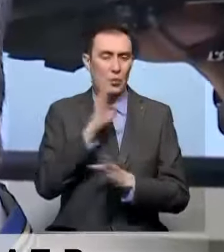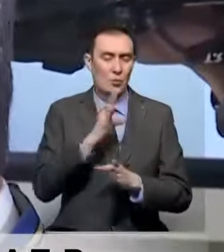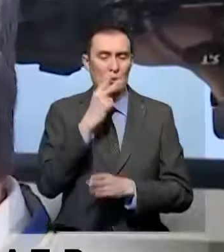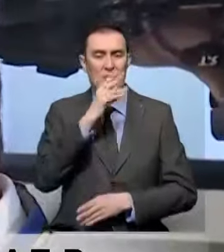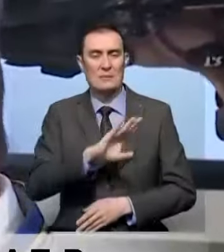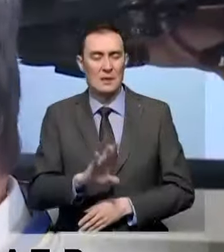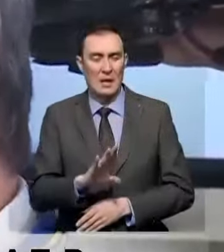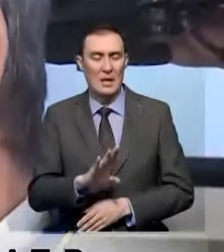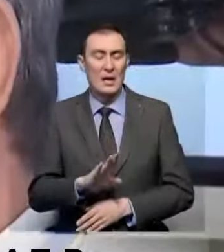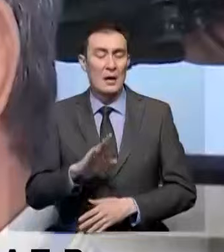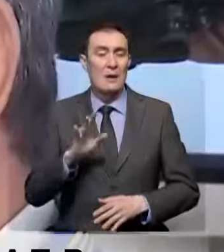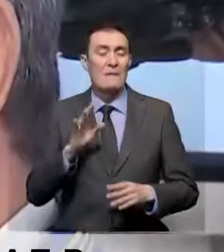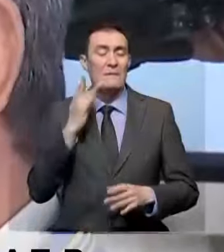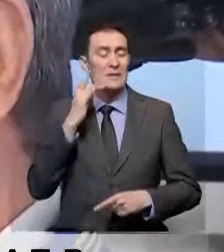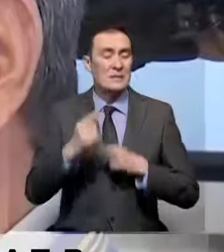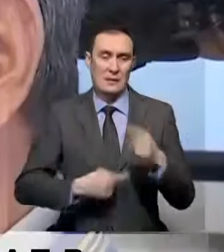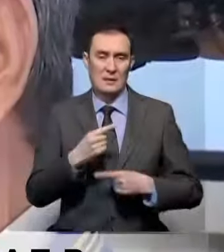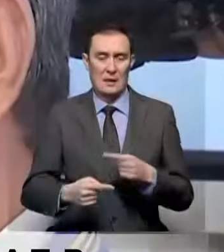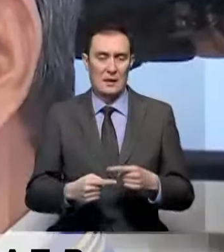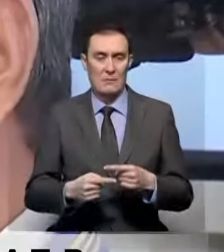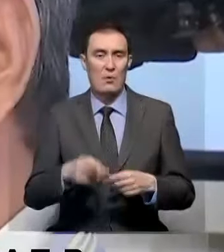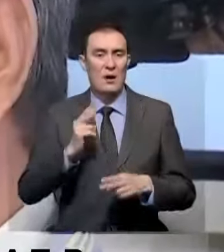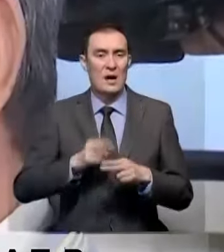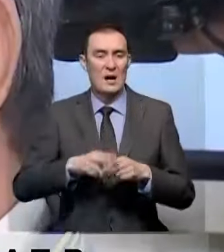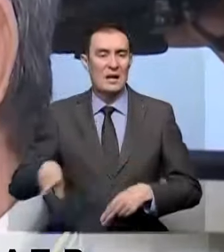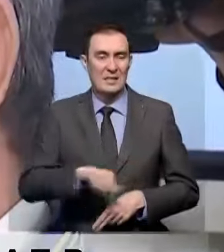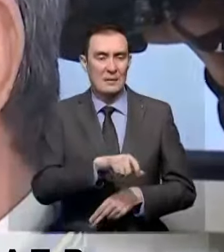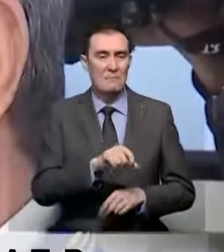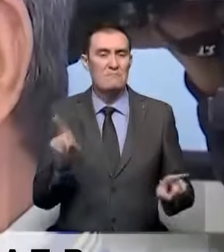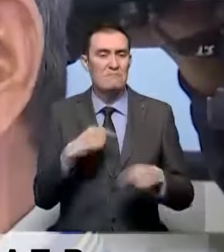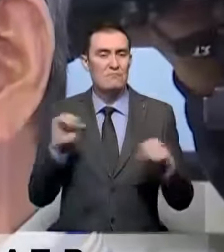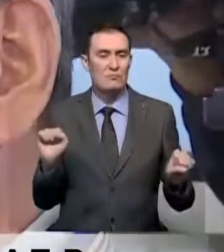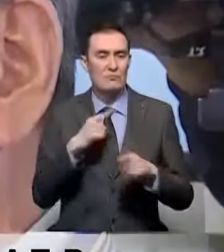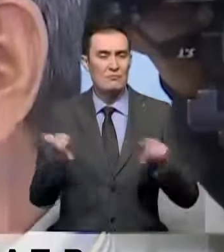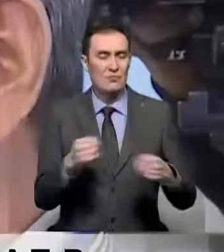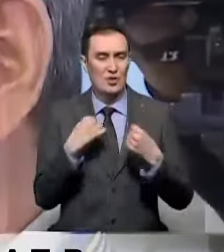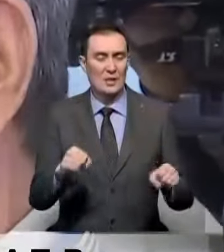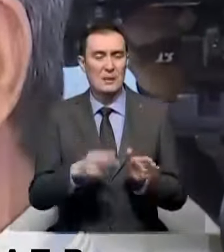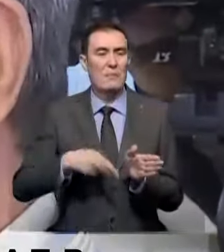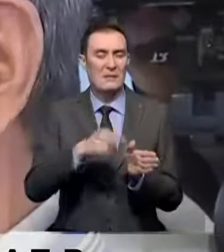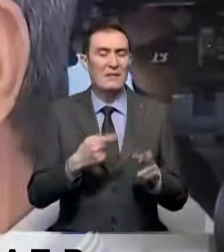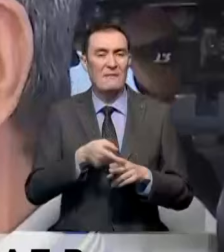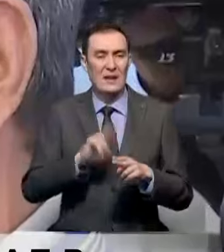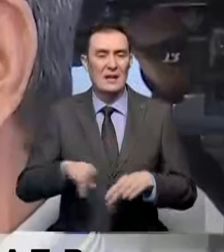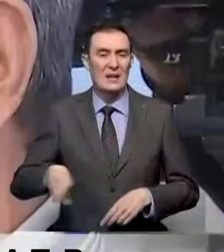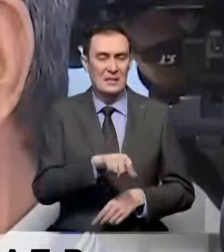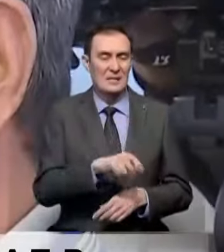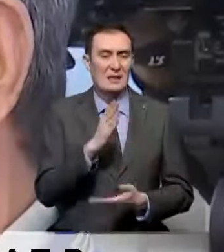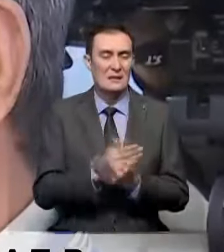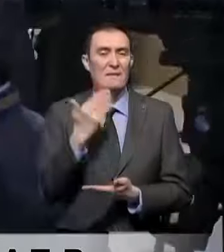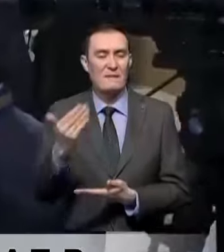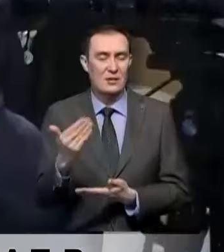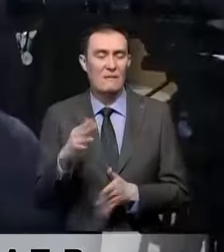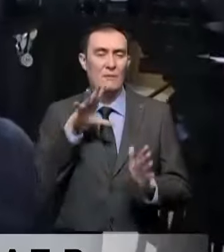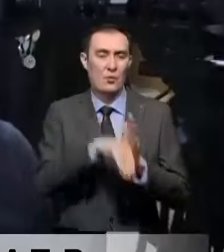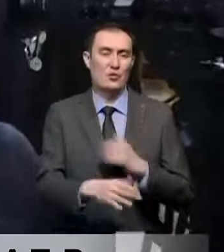погоду, практически всегда по рельсам мчатся поезда. И в этих нитях магистралей и ваша вложена